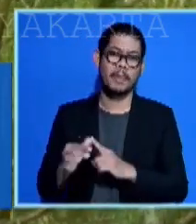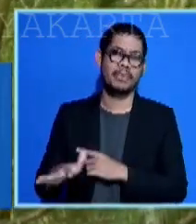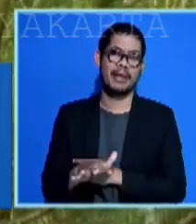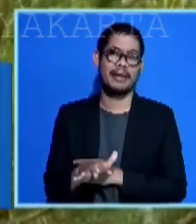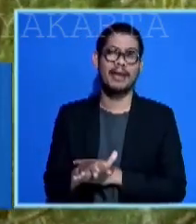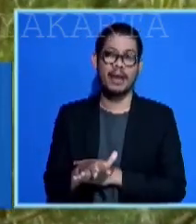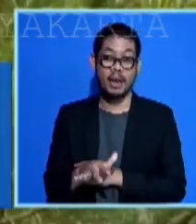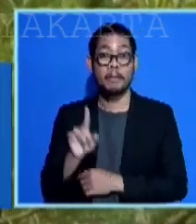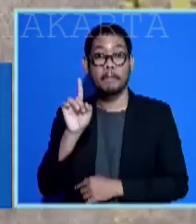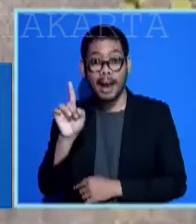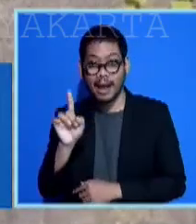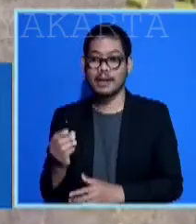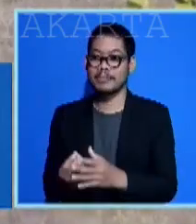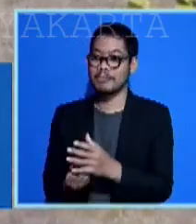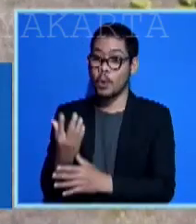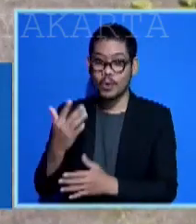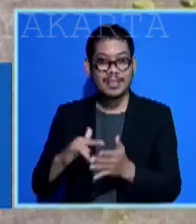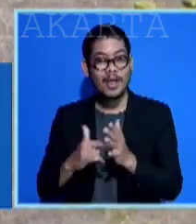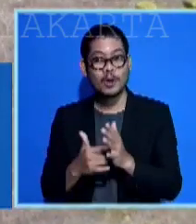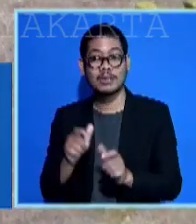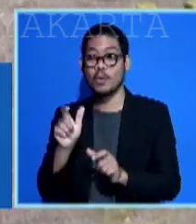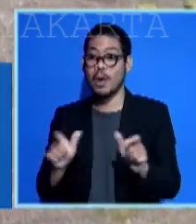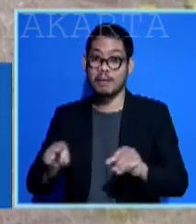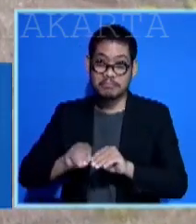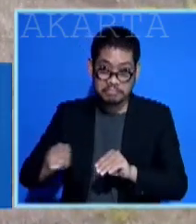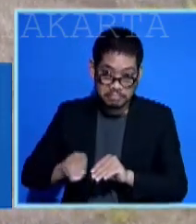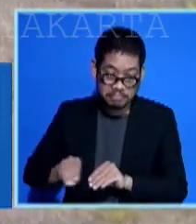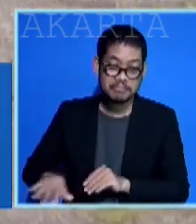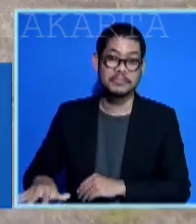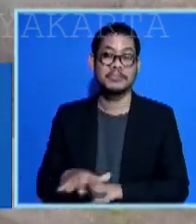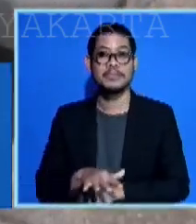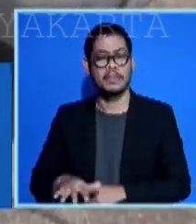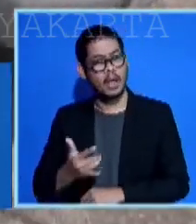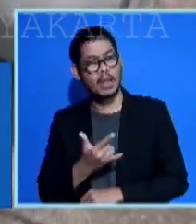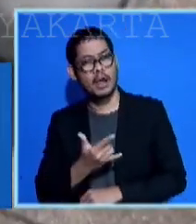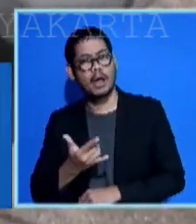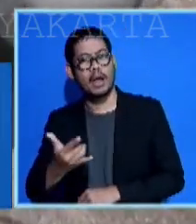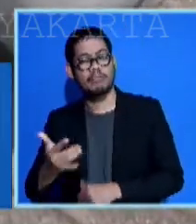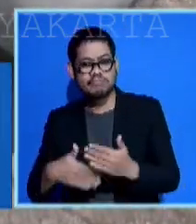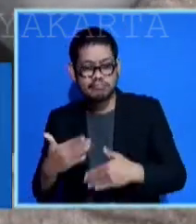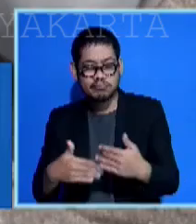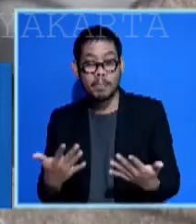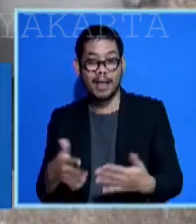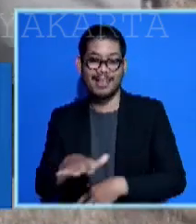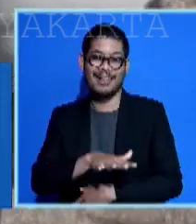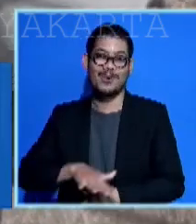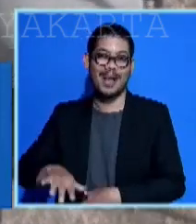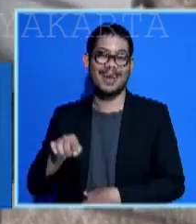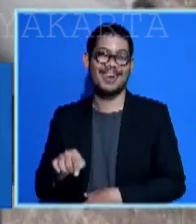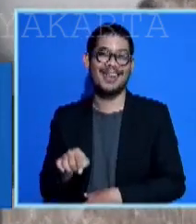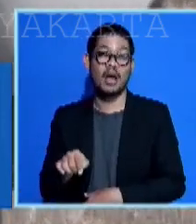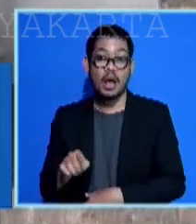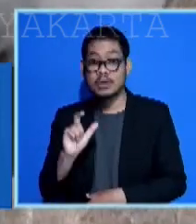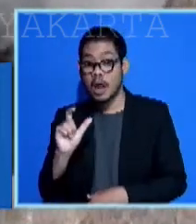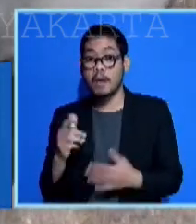juh Mekar teknologia tetanen ingkang nengenakenantunipun lingkungan mil dipunadosi